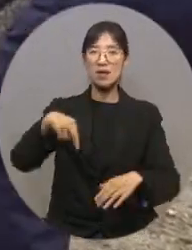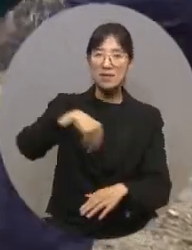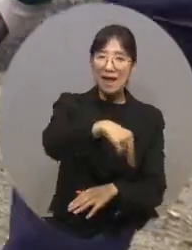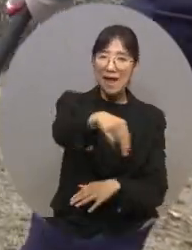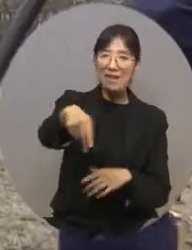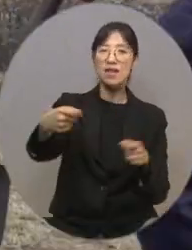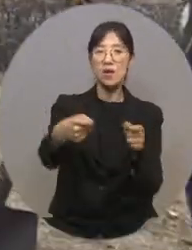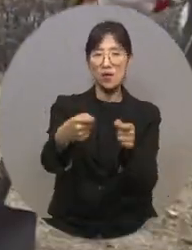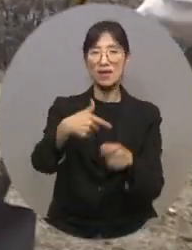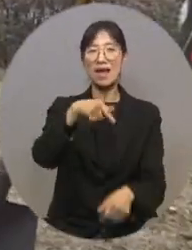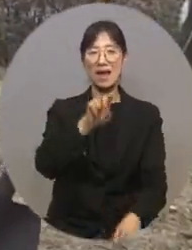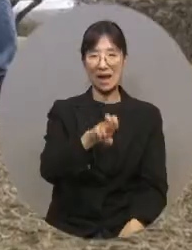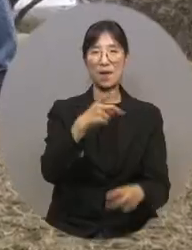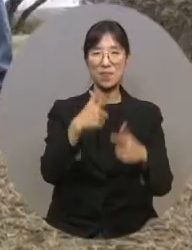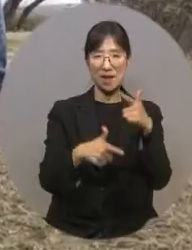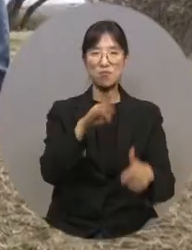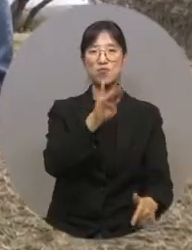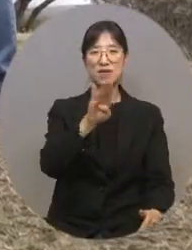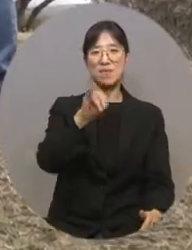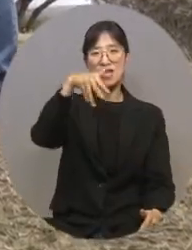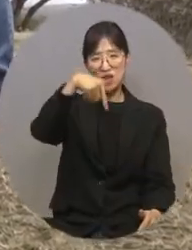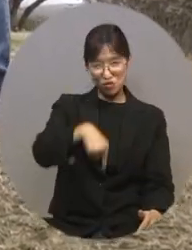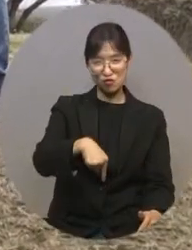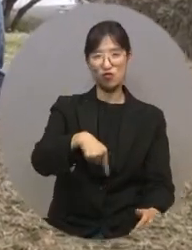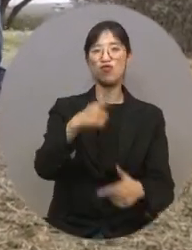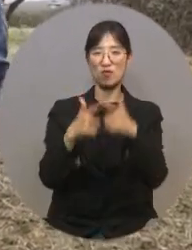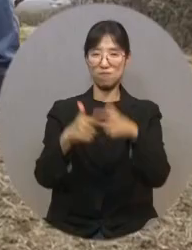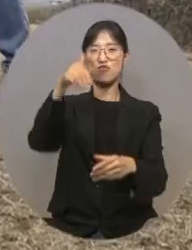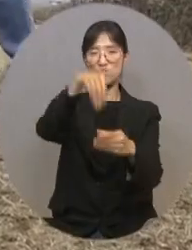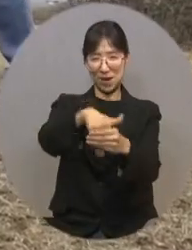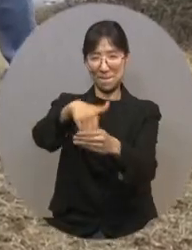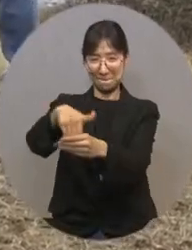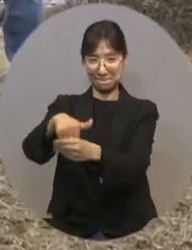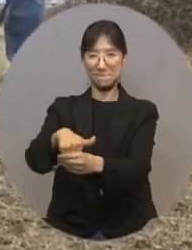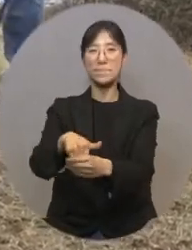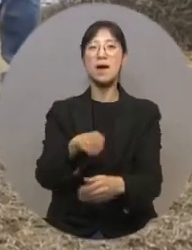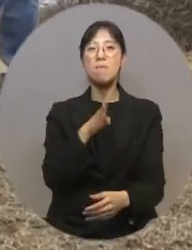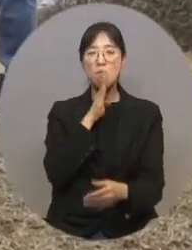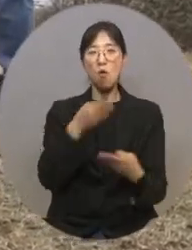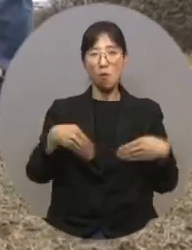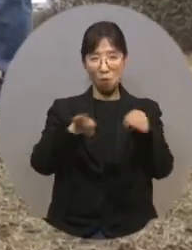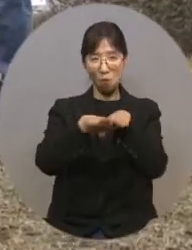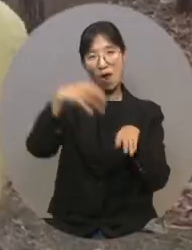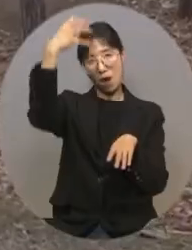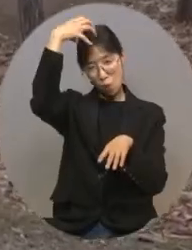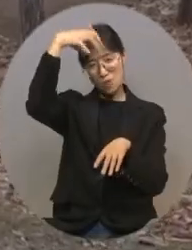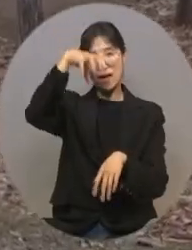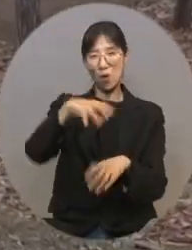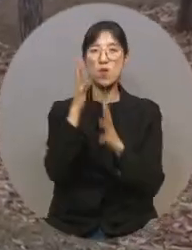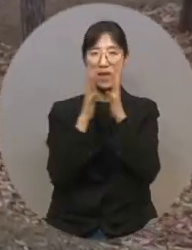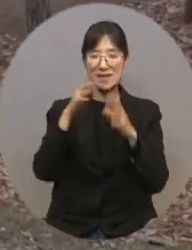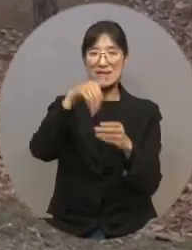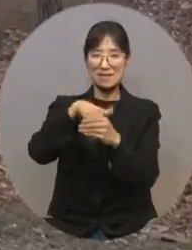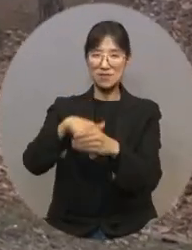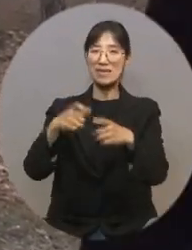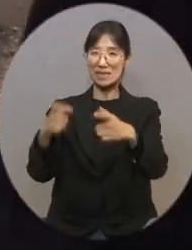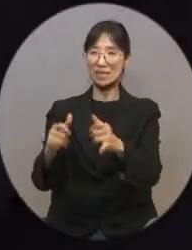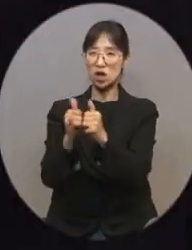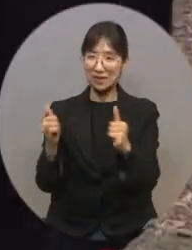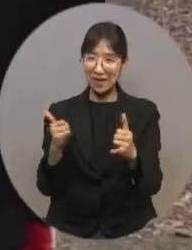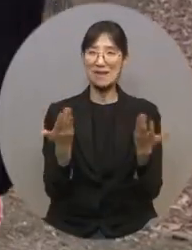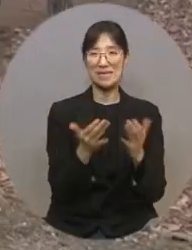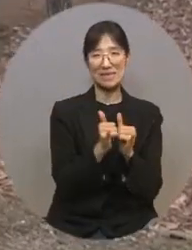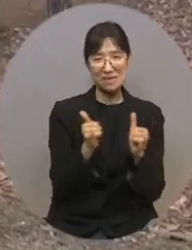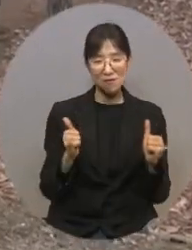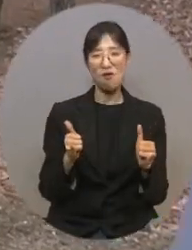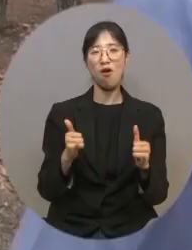일원에서 감나무와 비비추 모종을 식재하고 본관 옥상 정원에 잔디를 심으며 지역 주민과 직원들을